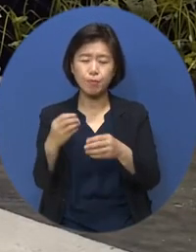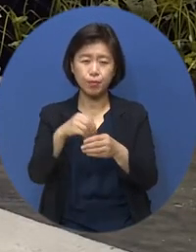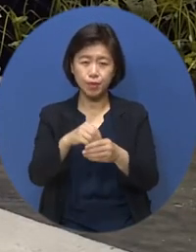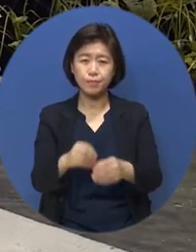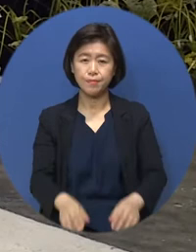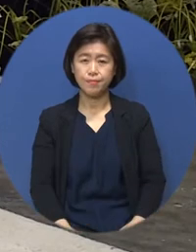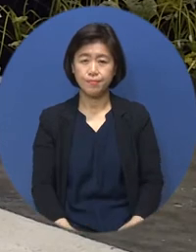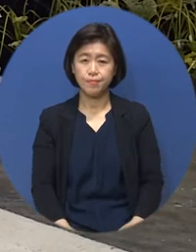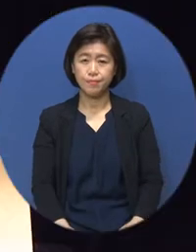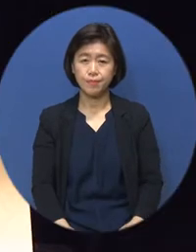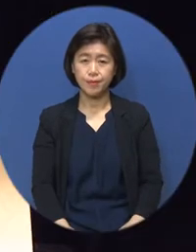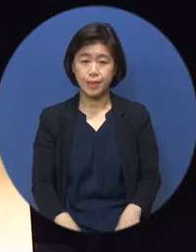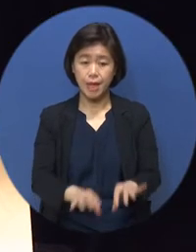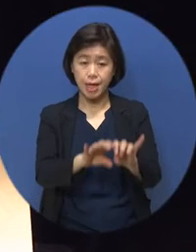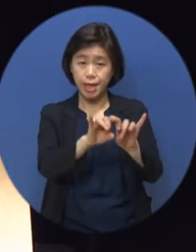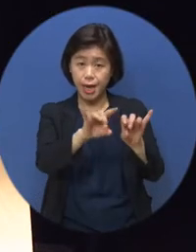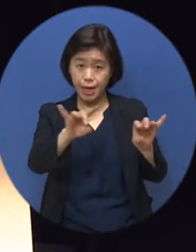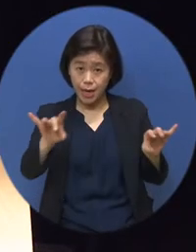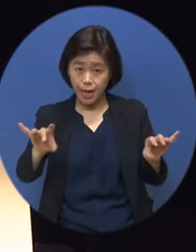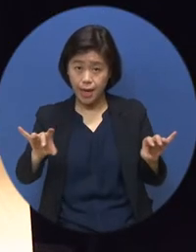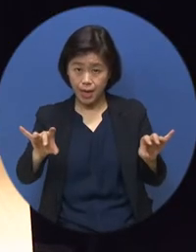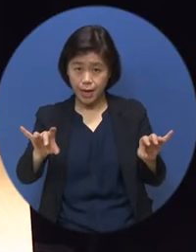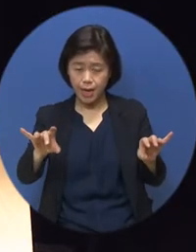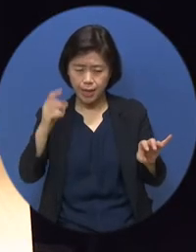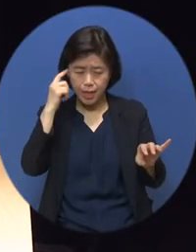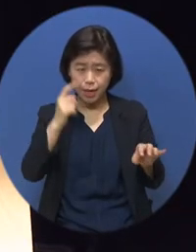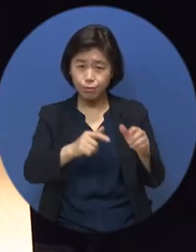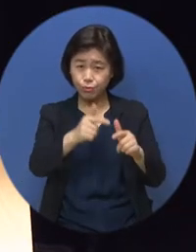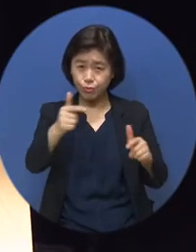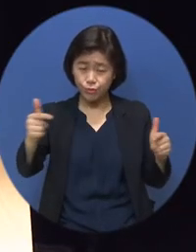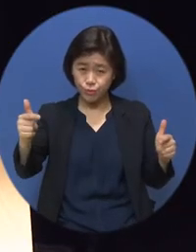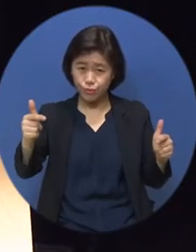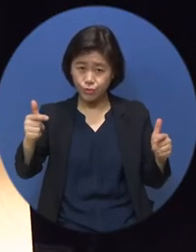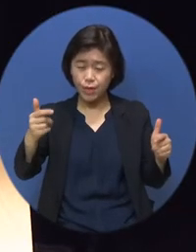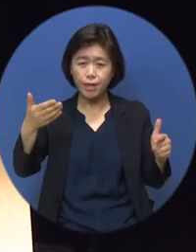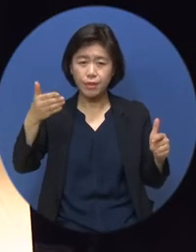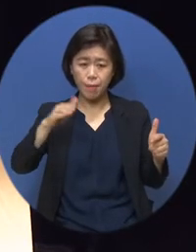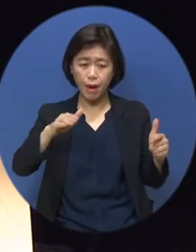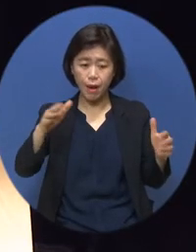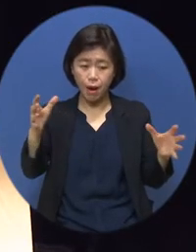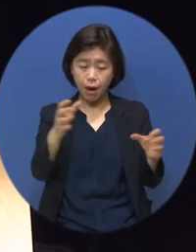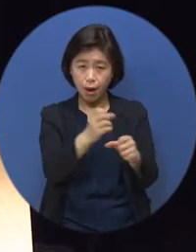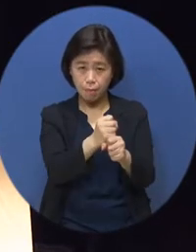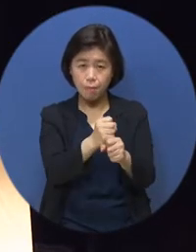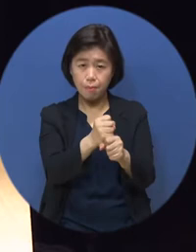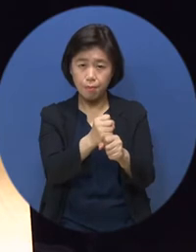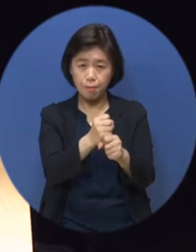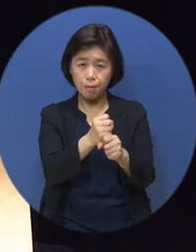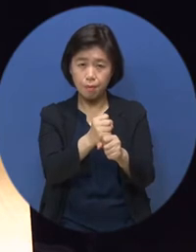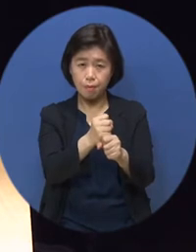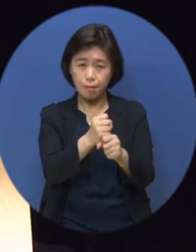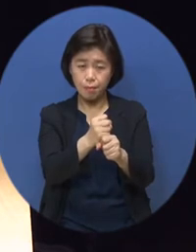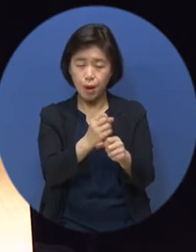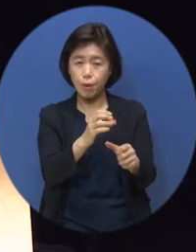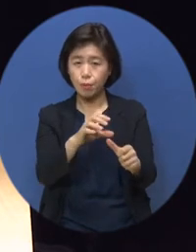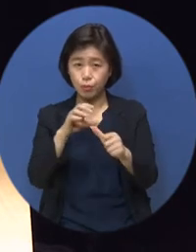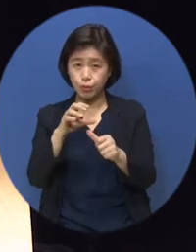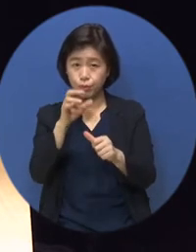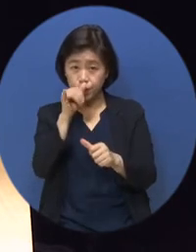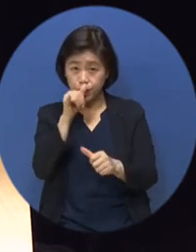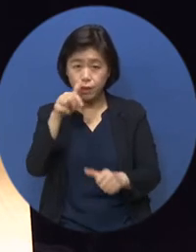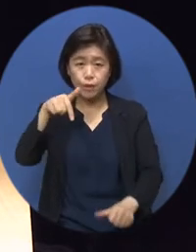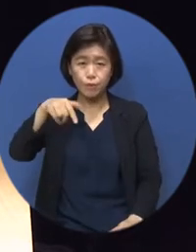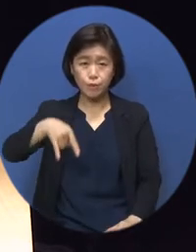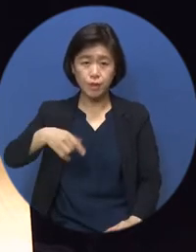개별적인 원리로부터 일반적인 명제를 이끌어내는 귀납적 구도는 한동안